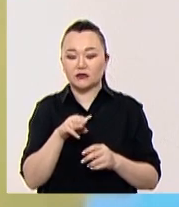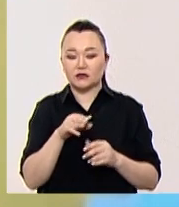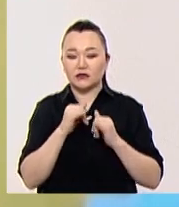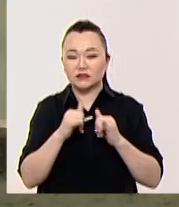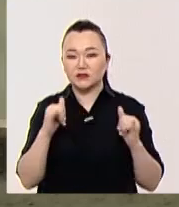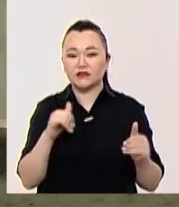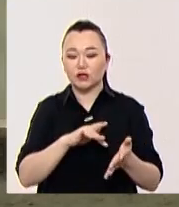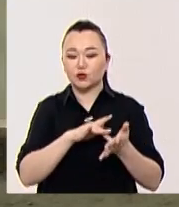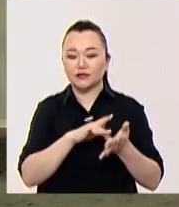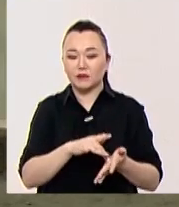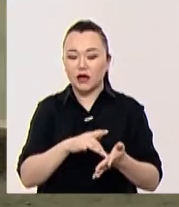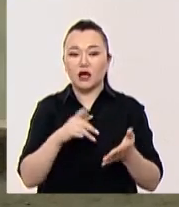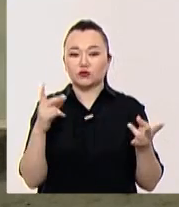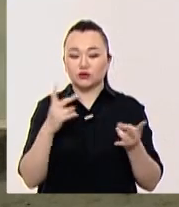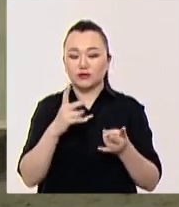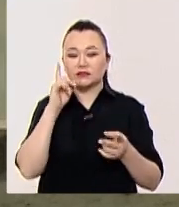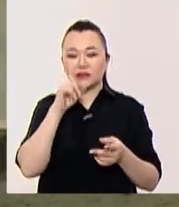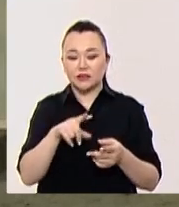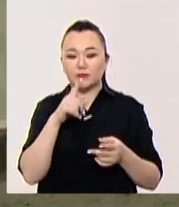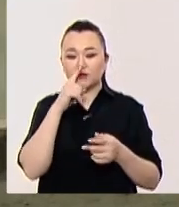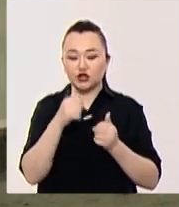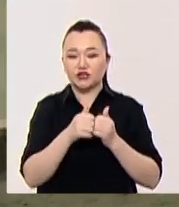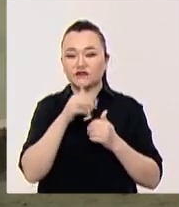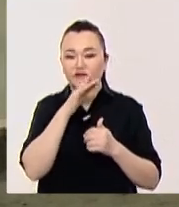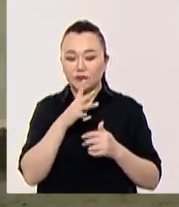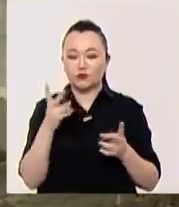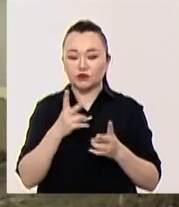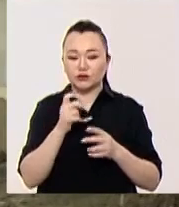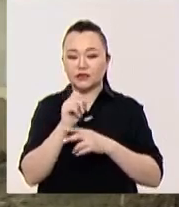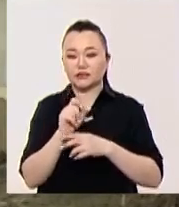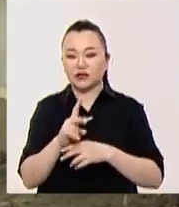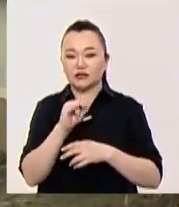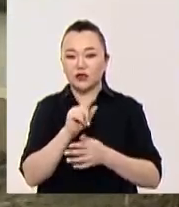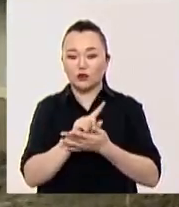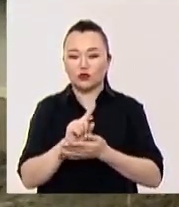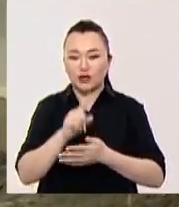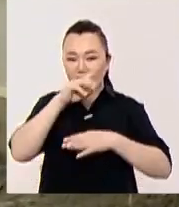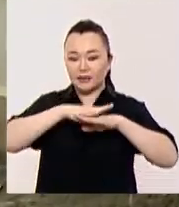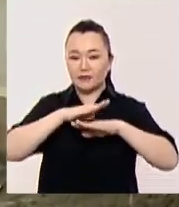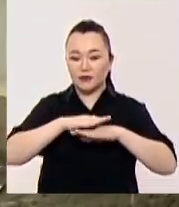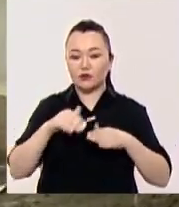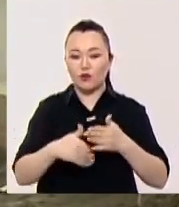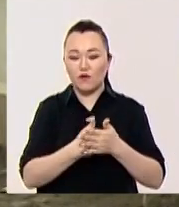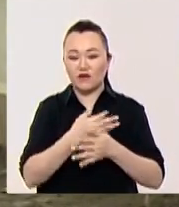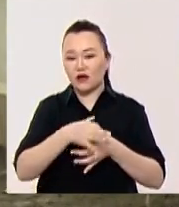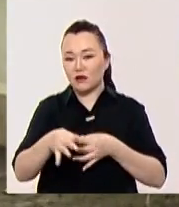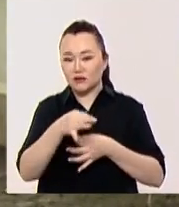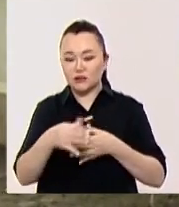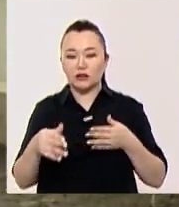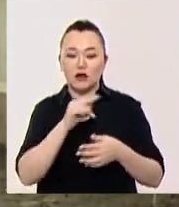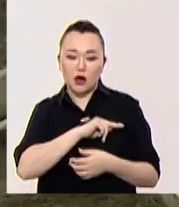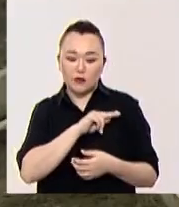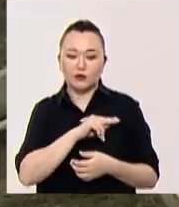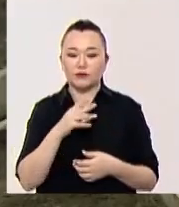развития туризма. Очевидно, в ближайшее время стоит ждать назначений на должность акимов новых областей, и работать